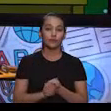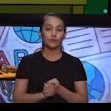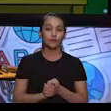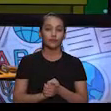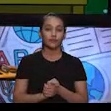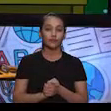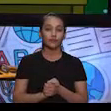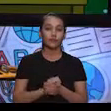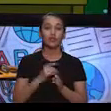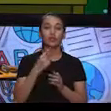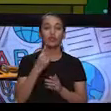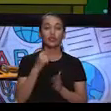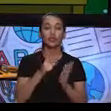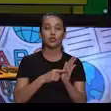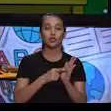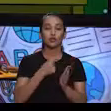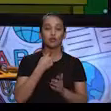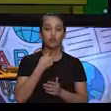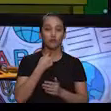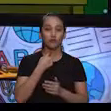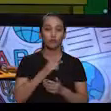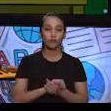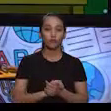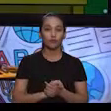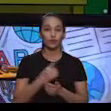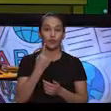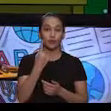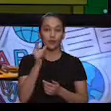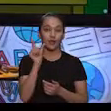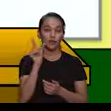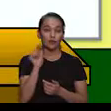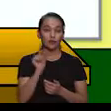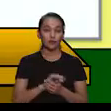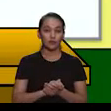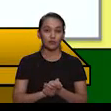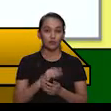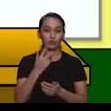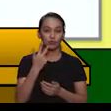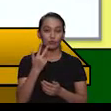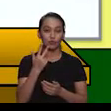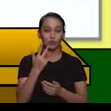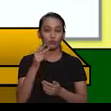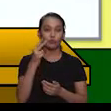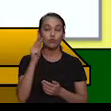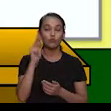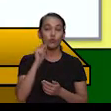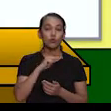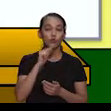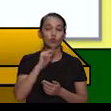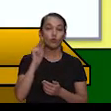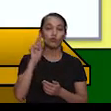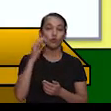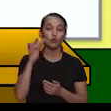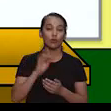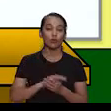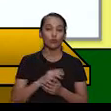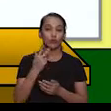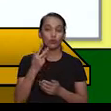harf birikmasi. Choy 3 tovush, 2 harf, 1 harf